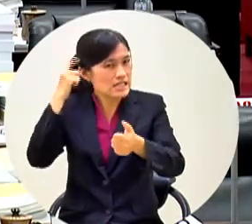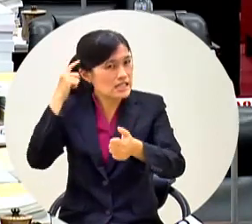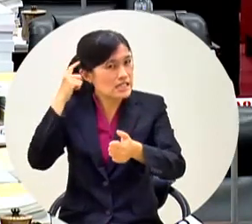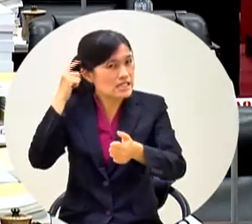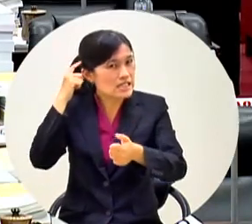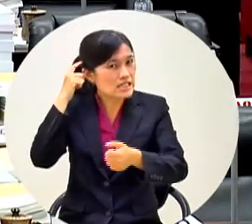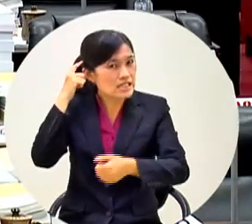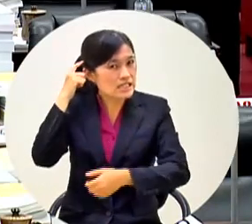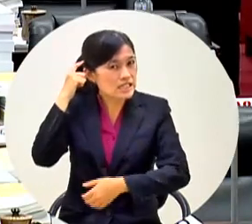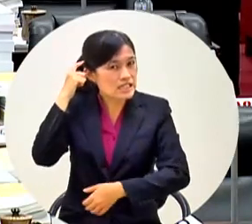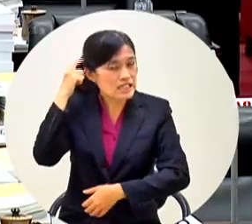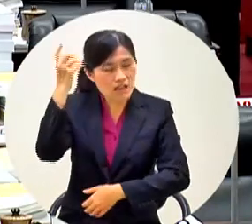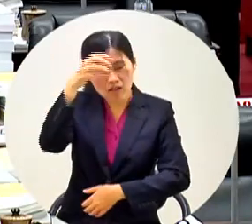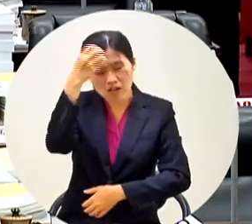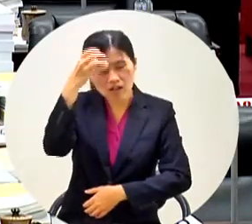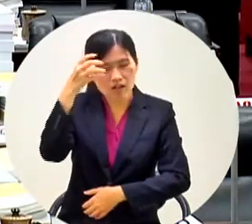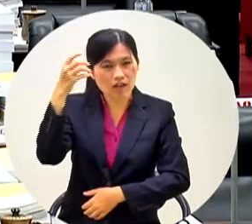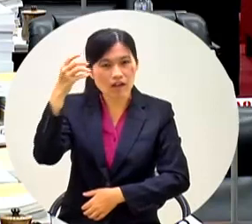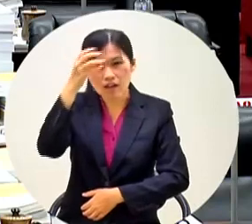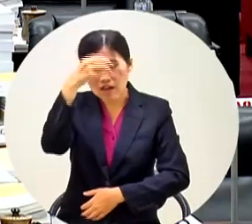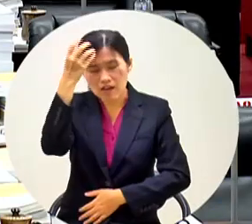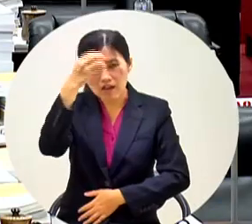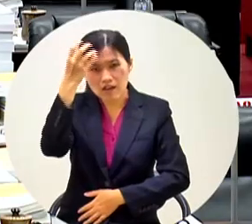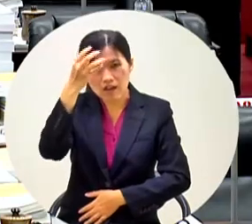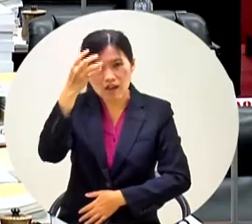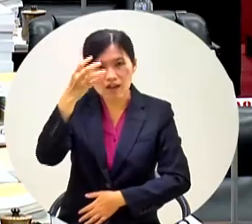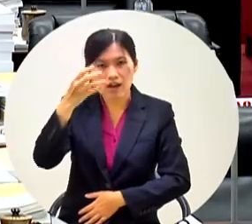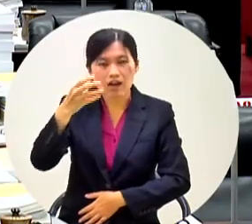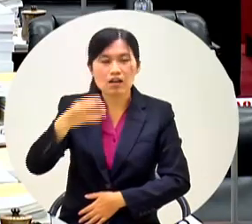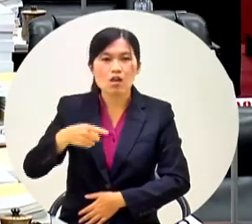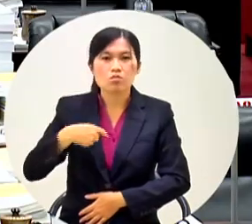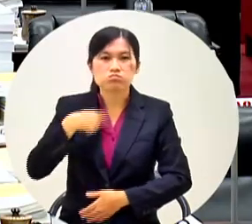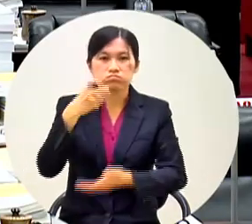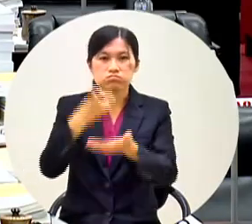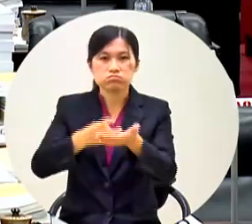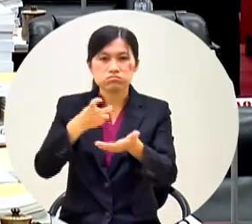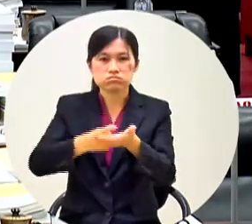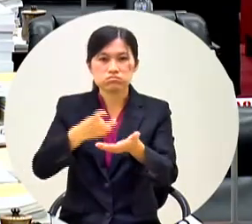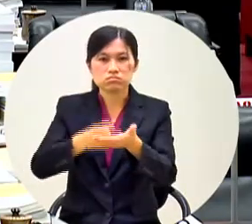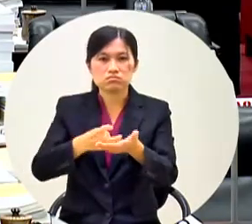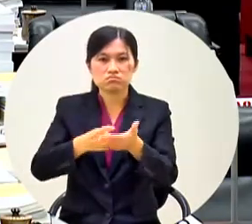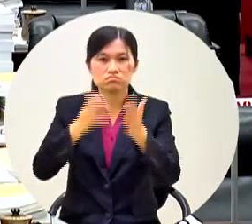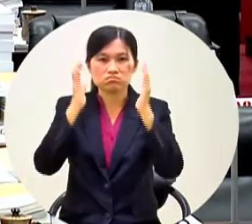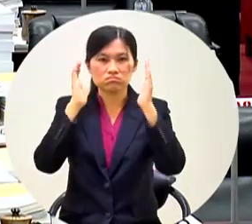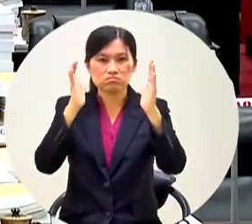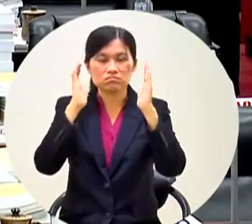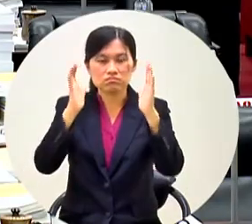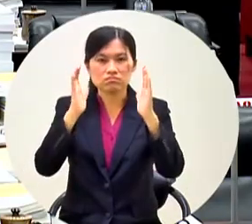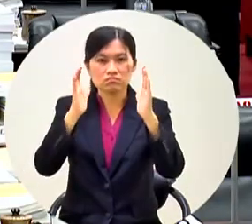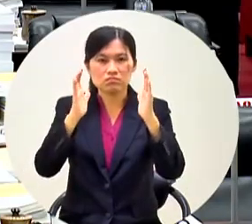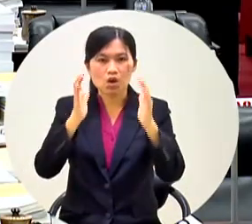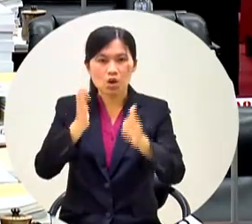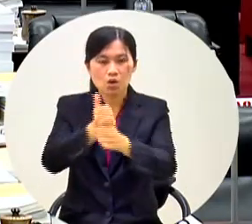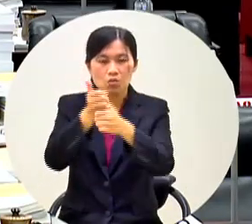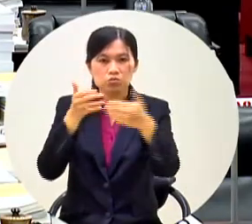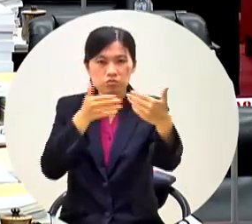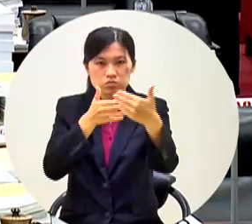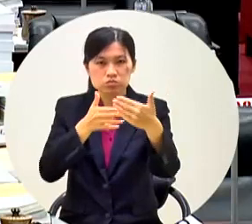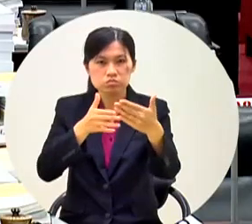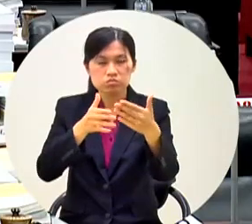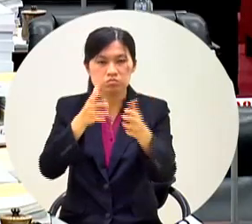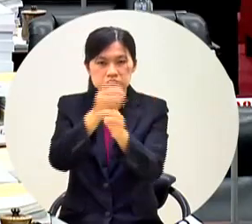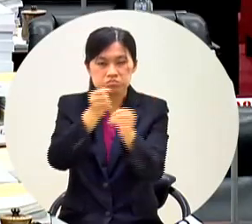想我们很严肃的在我们总咨询的时间来做这一个控诉，主